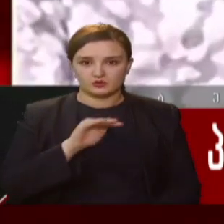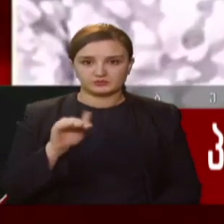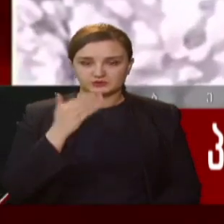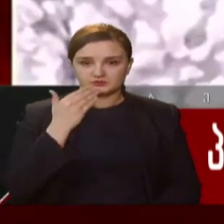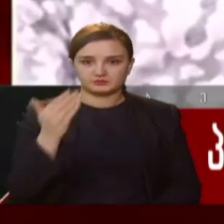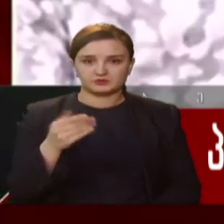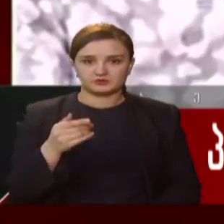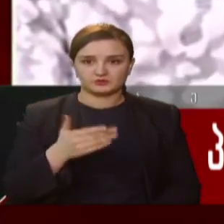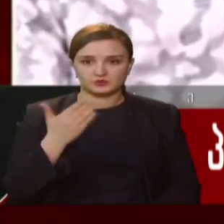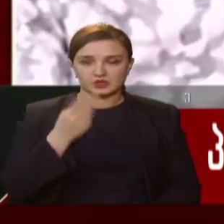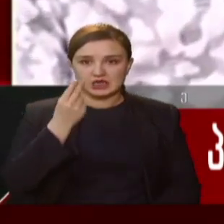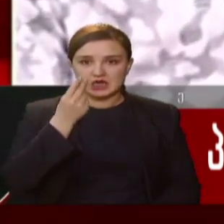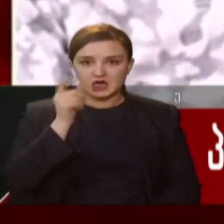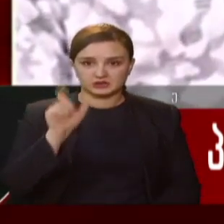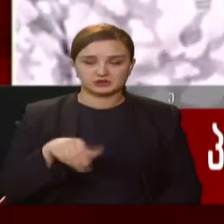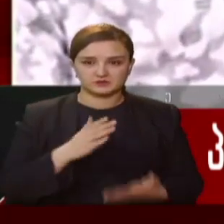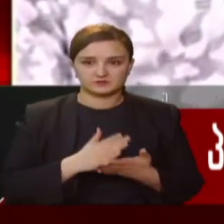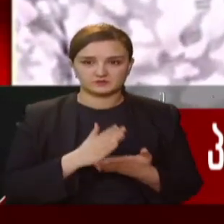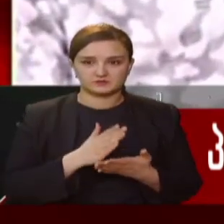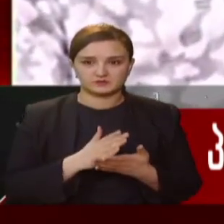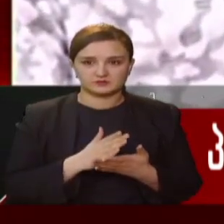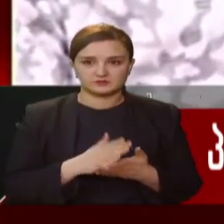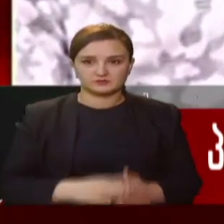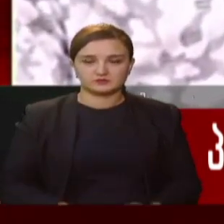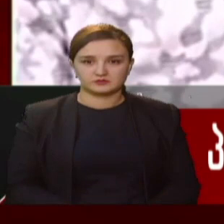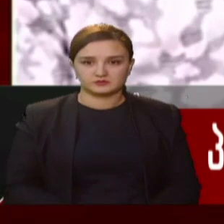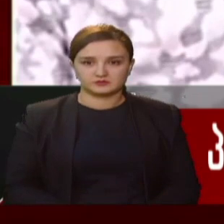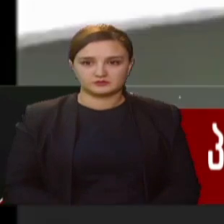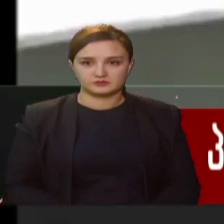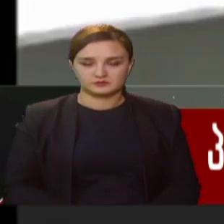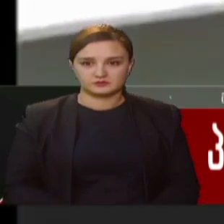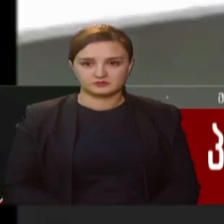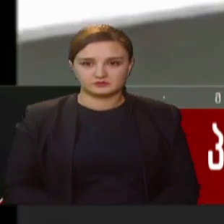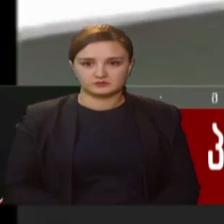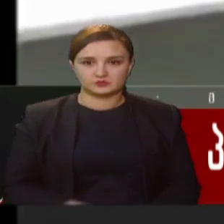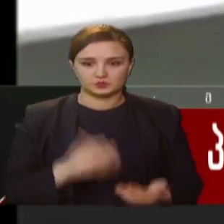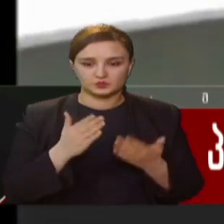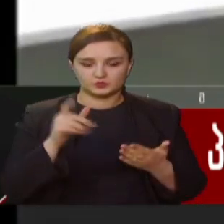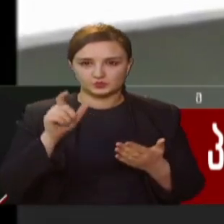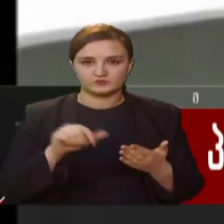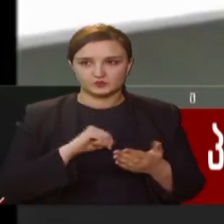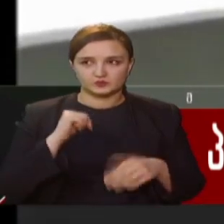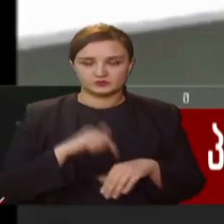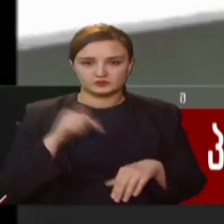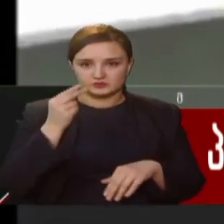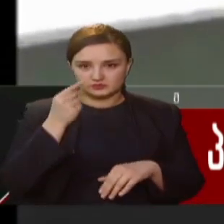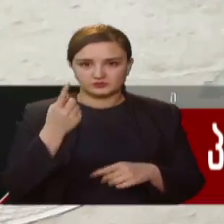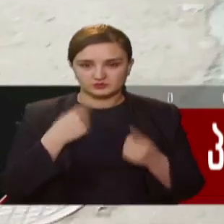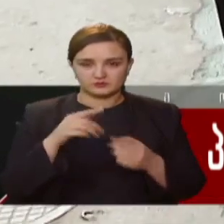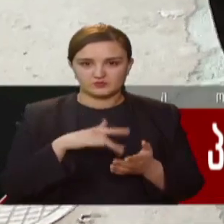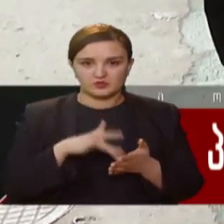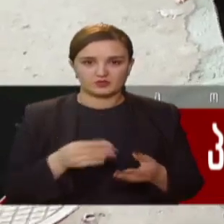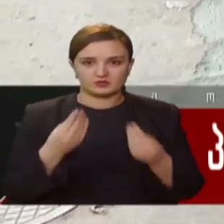Tu elementarul cățoba, tu elementarul așcățoba, tu elementarul dragața mai înțe aux, catokebul. Tambrul să te tot